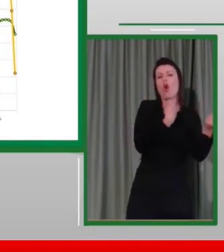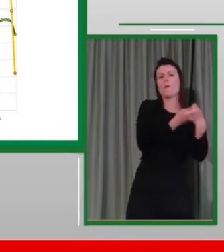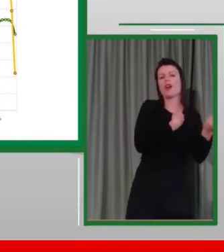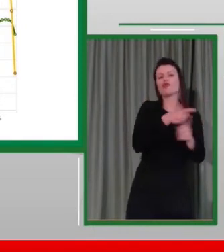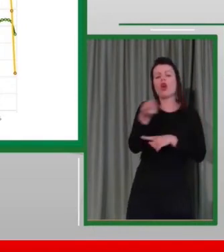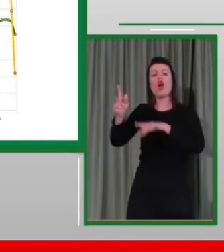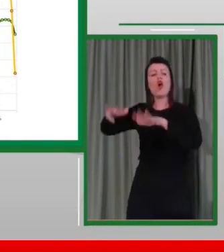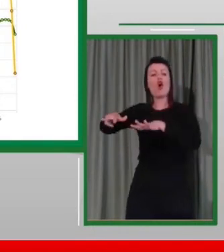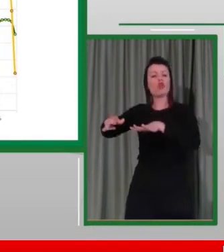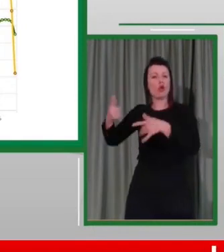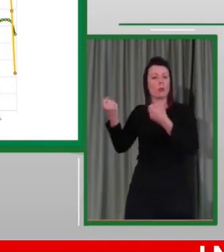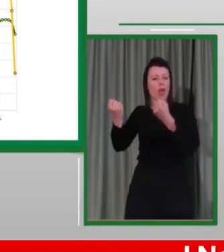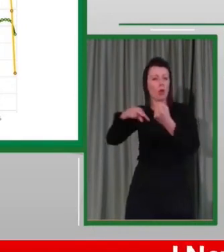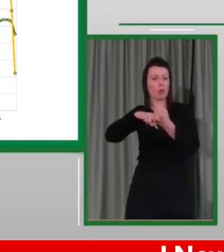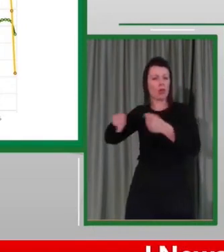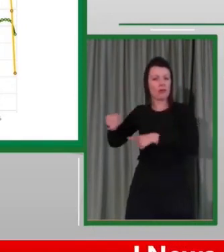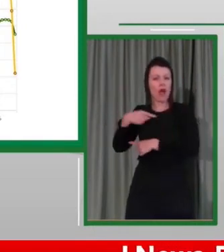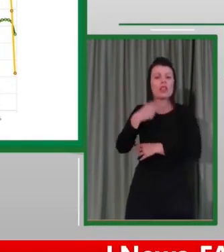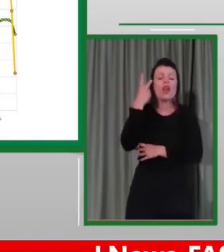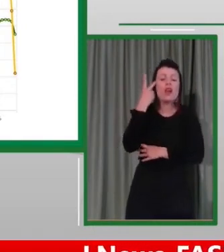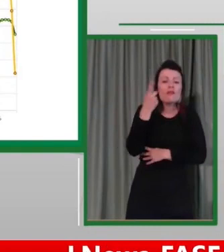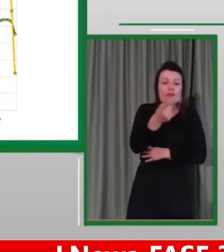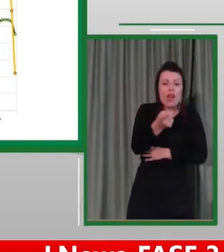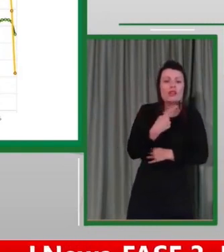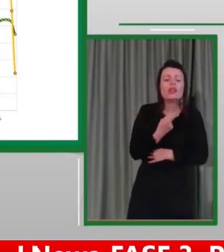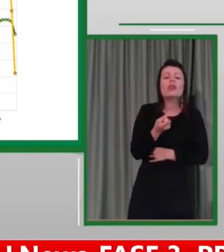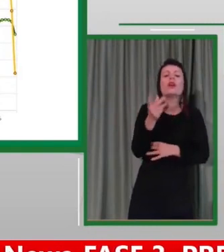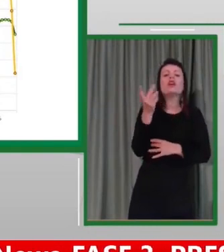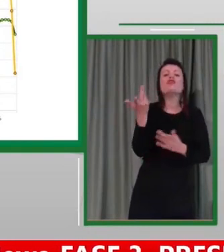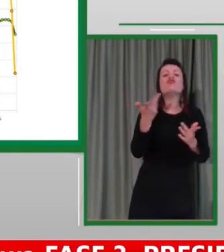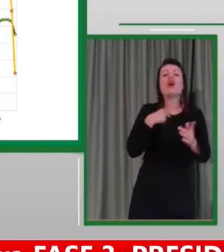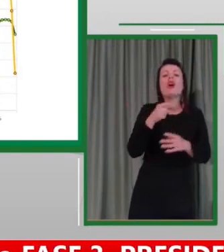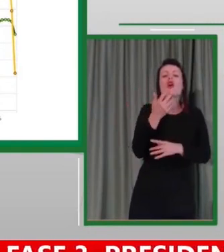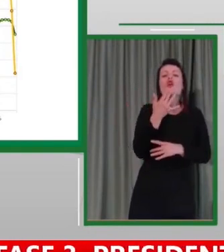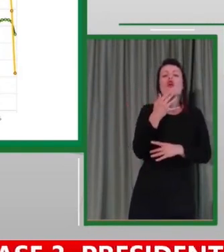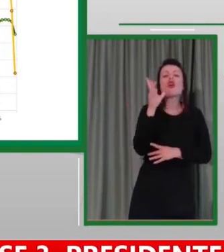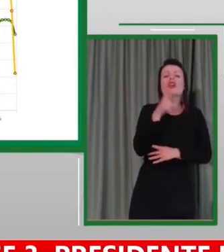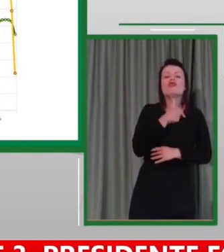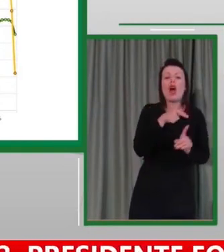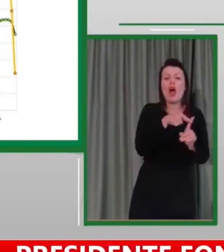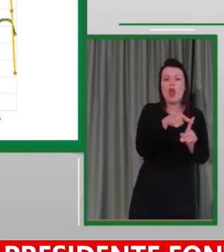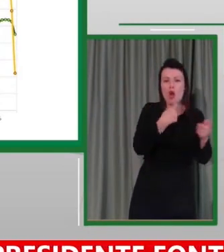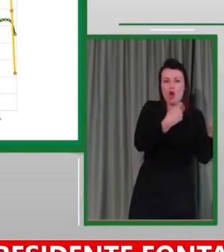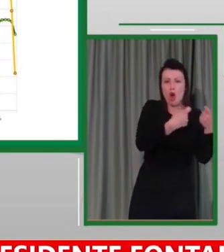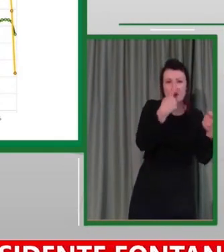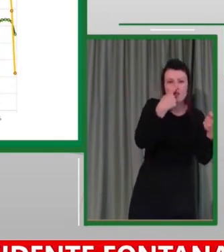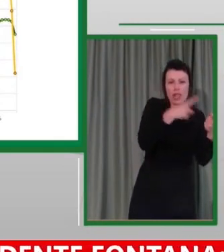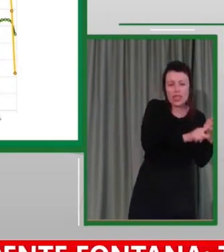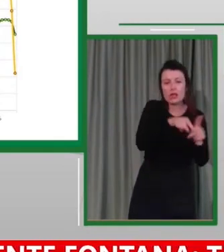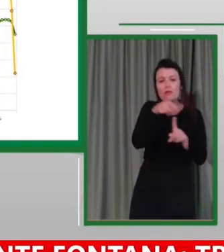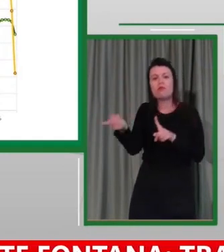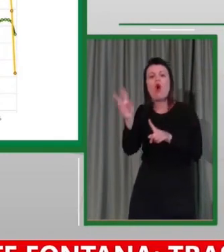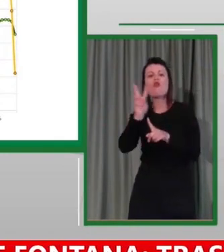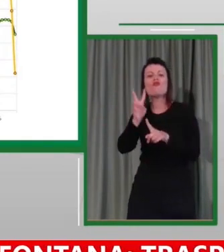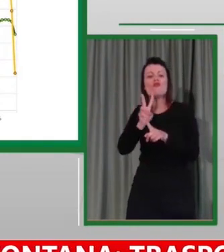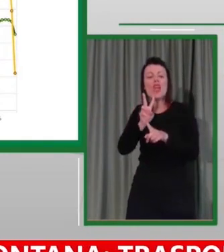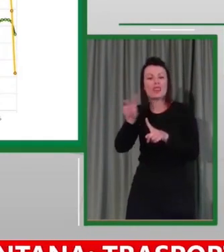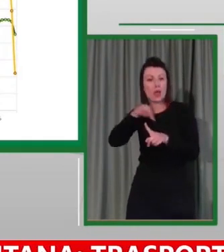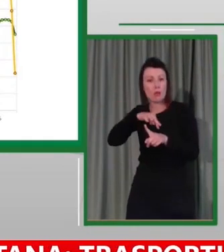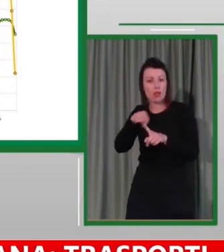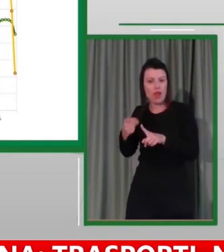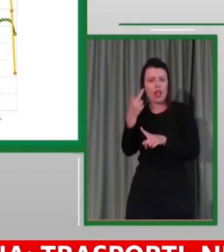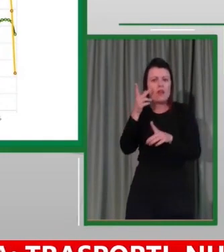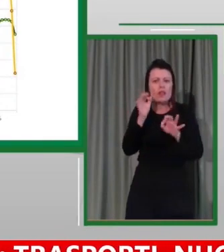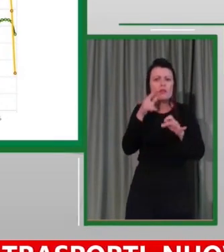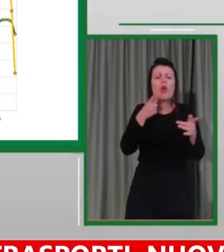per le autovetture, in giallo per i veicoli commerciali come è stato l'andamento del traffico. Come vedete, fino a febbraio